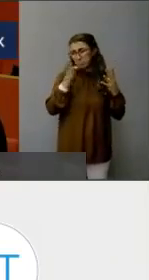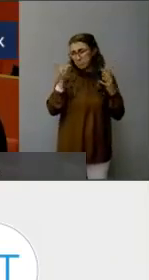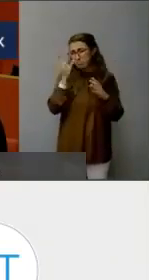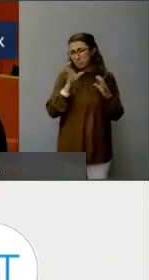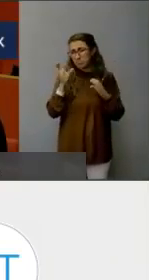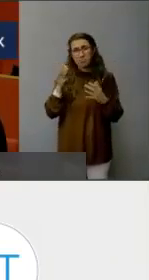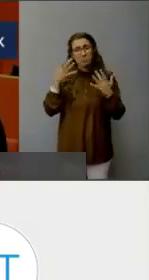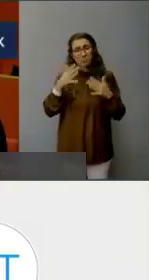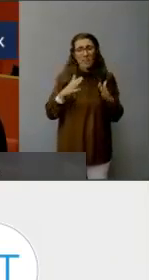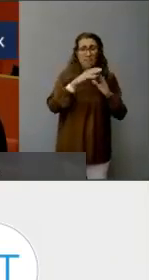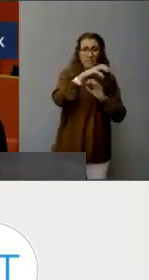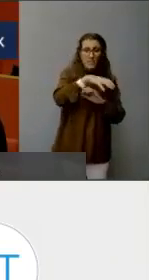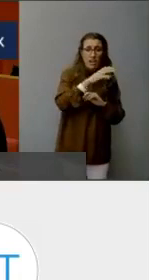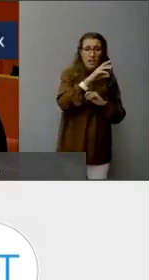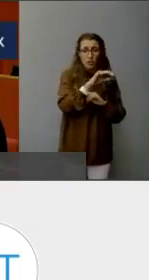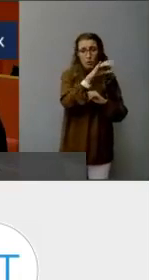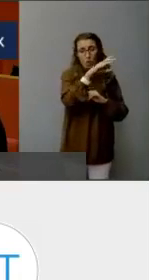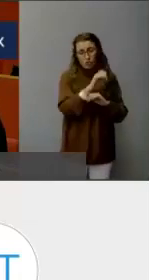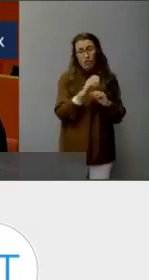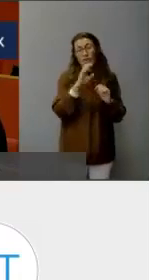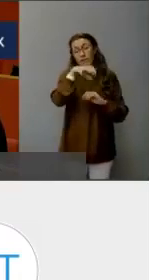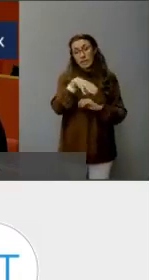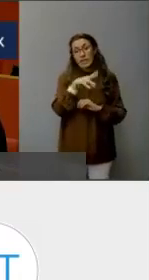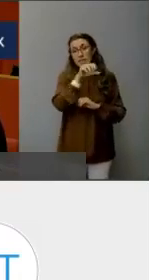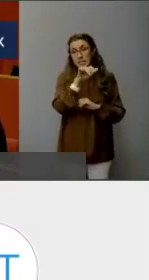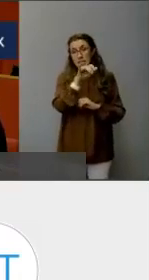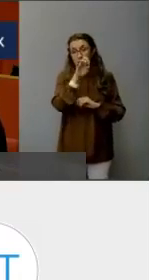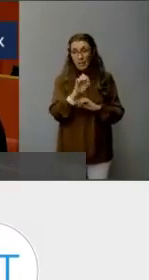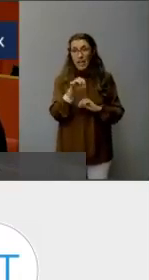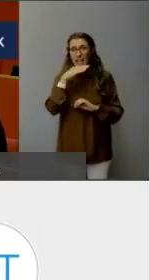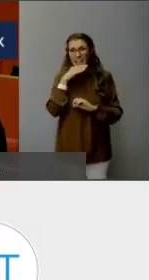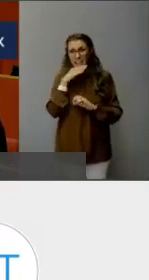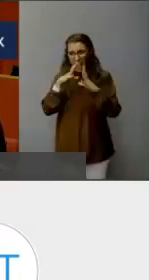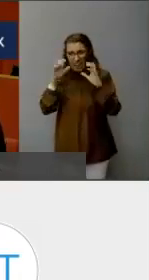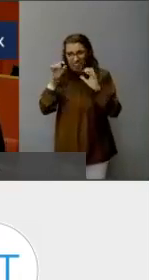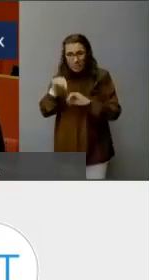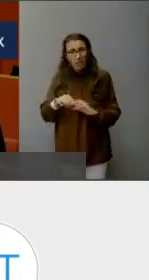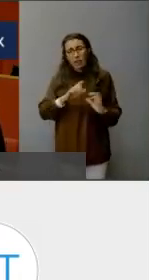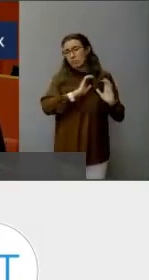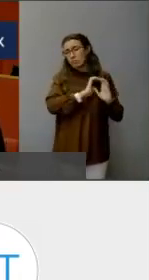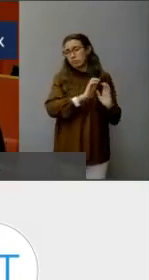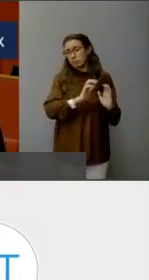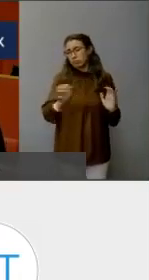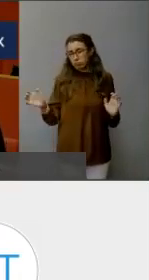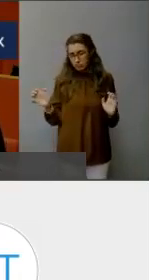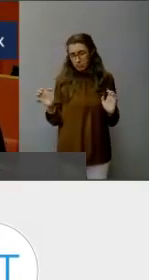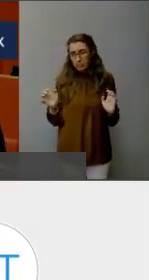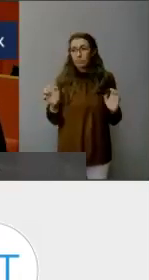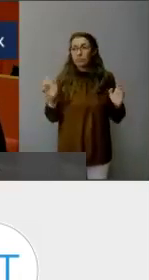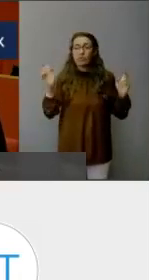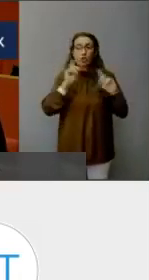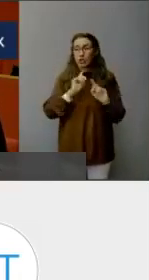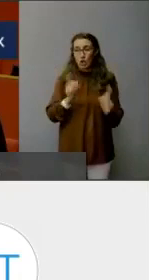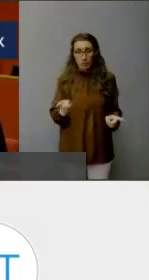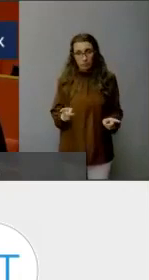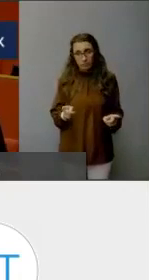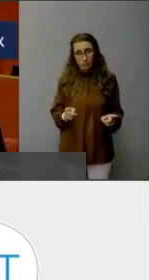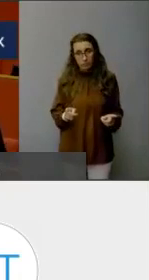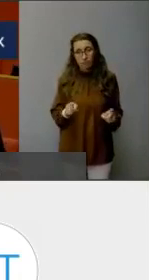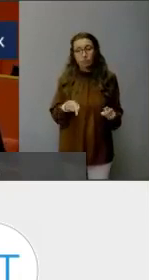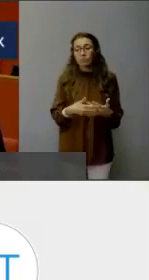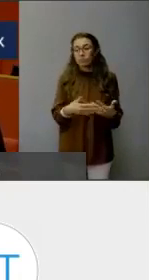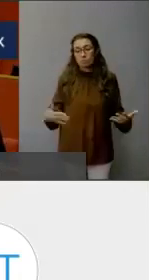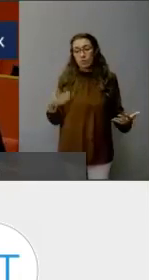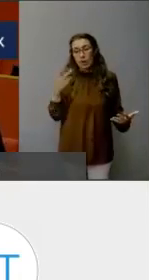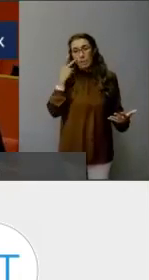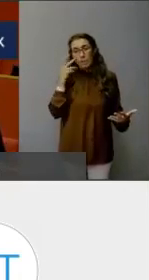villa croce al canile molte cose se ne sono fatti una quantità significative no no quello non era previsto